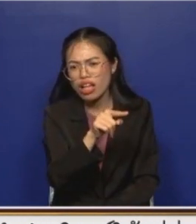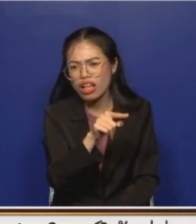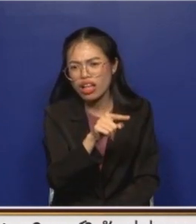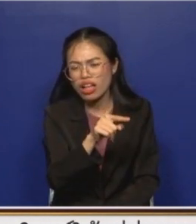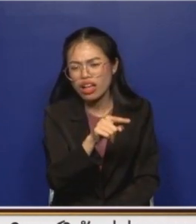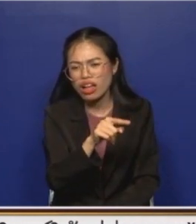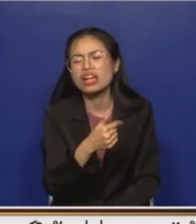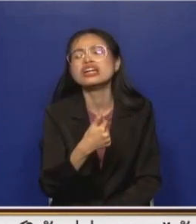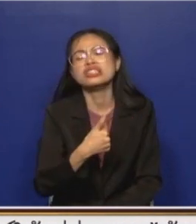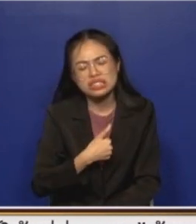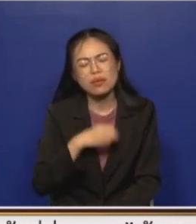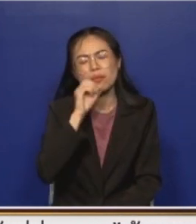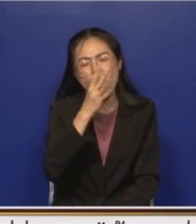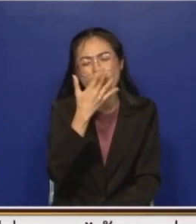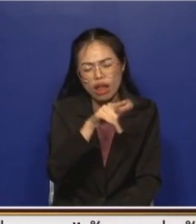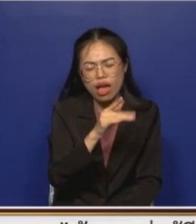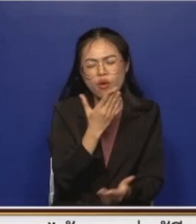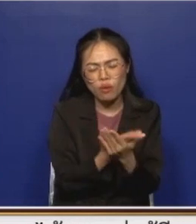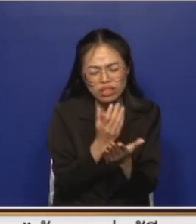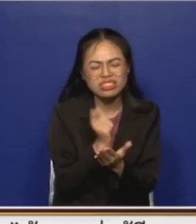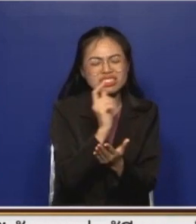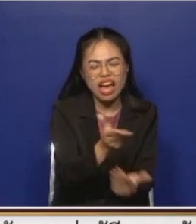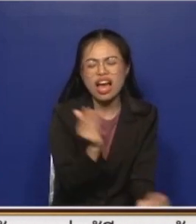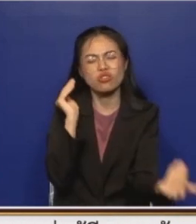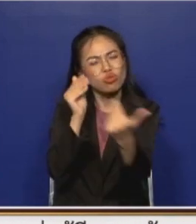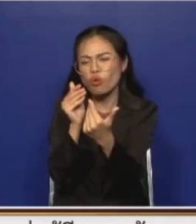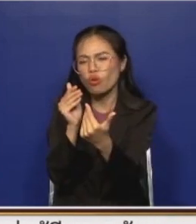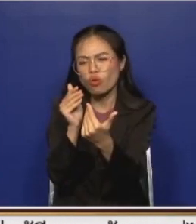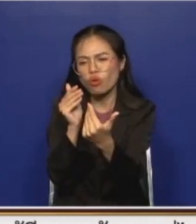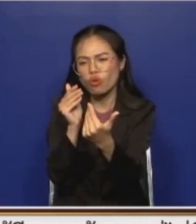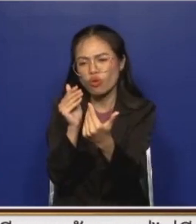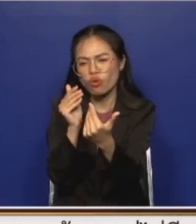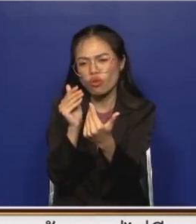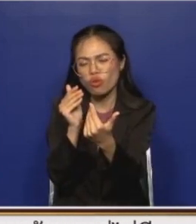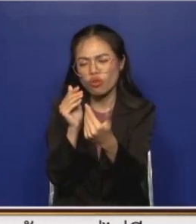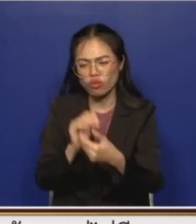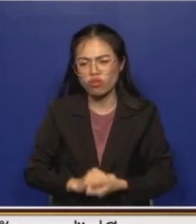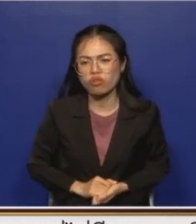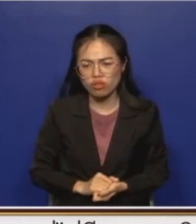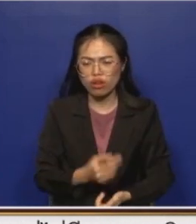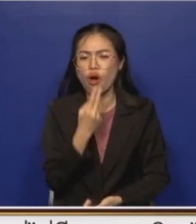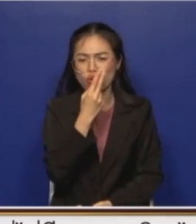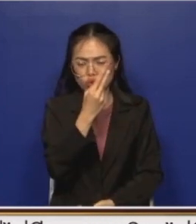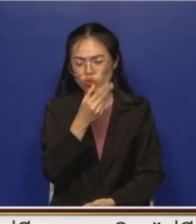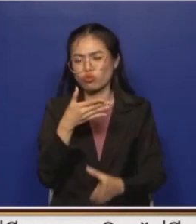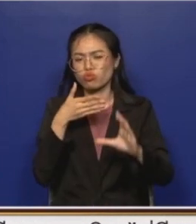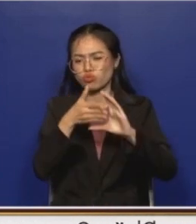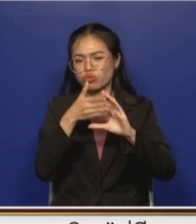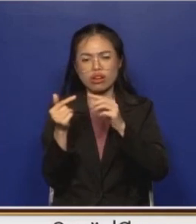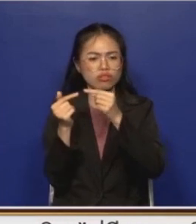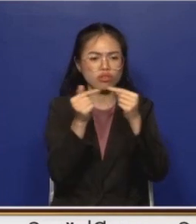ปไม่ได้โทรศัพท์ไม่มีไม่มีนี่หมายถึงเขามีแต่โทรศัพท์รุ่นธรรมด